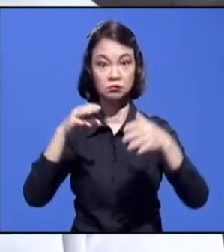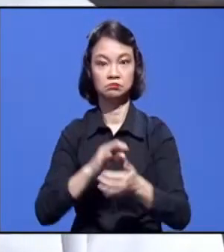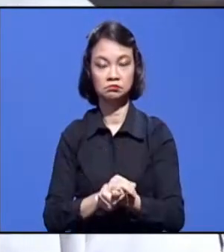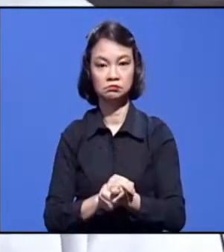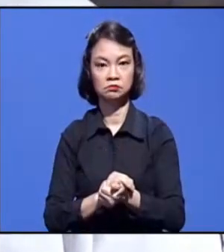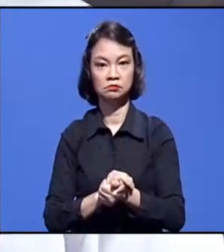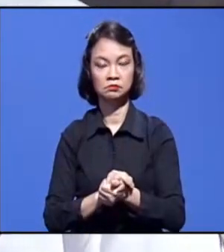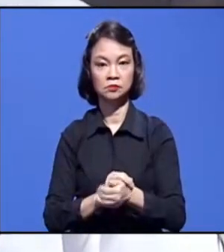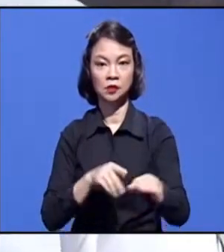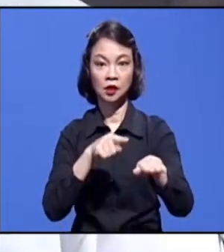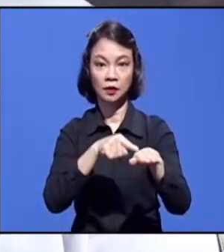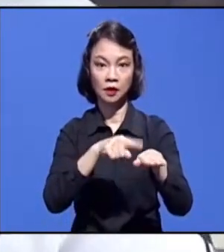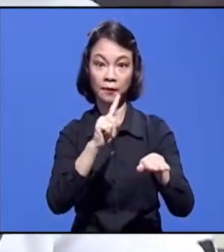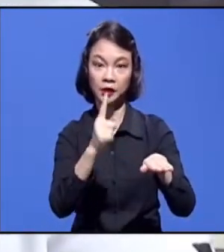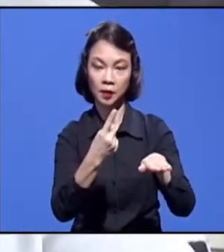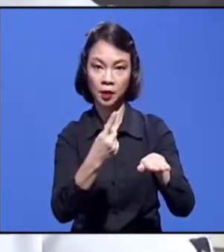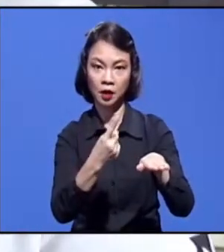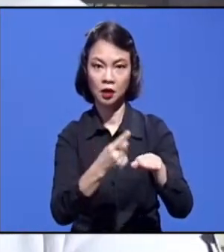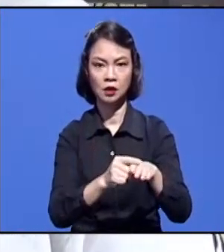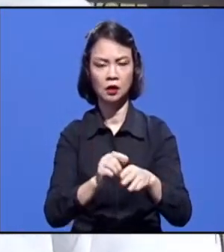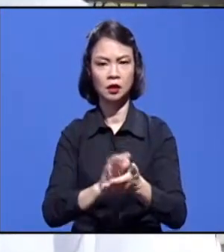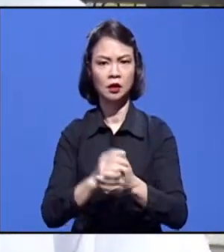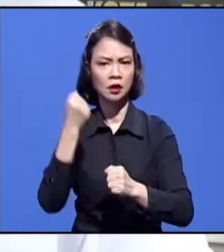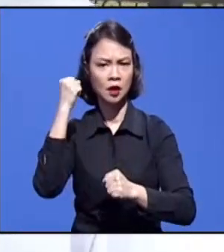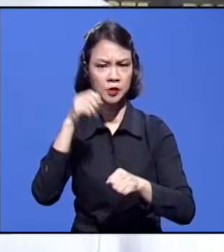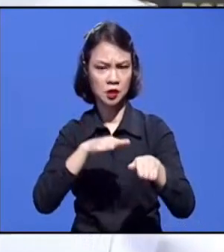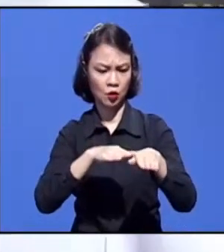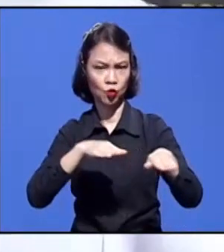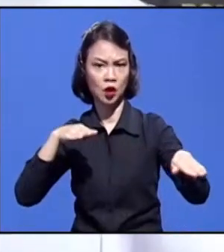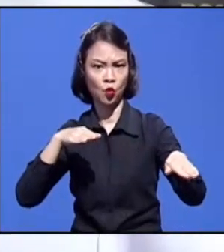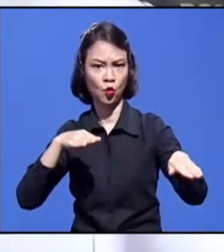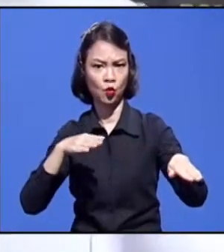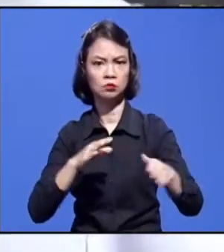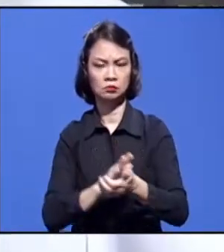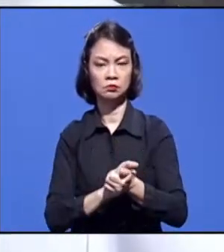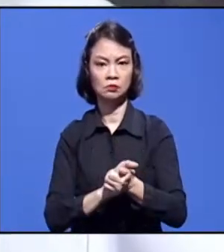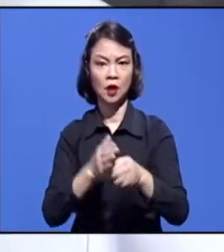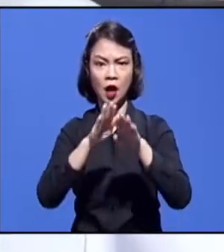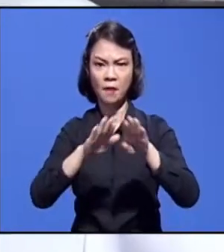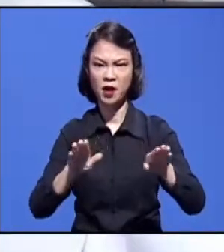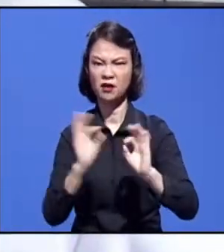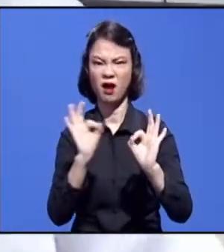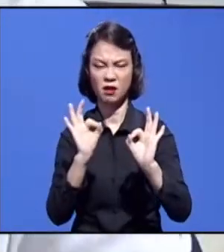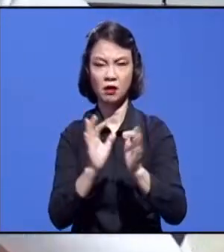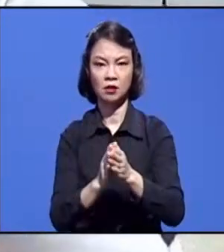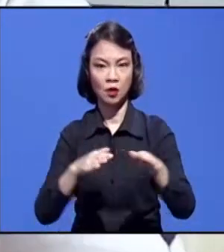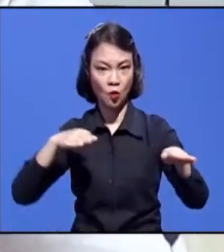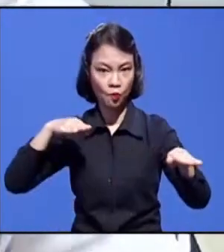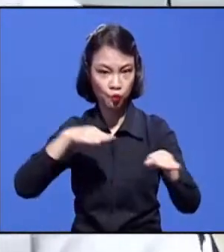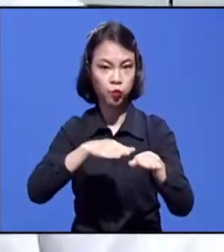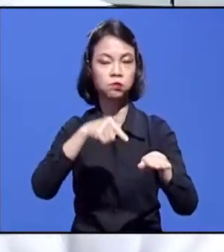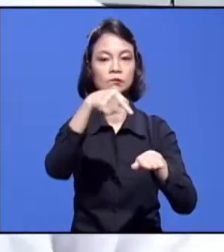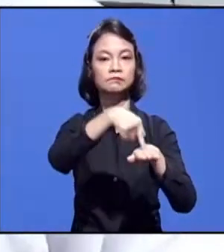si kendaraan awal ini tidak bisa menjaga jarak aman sehingga menabrak kendaraan yang